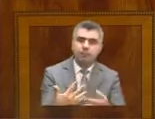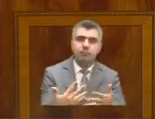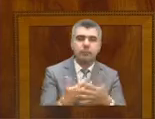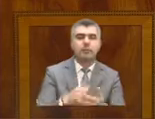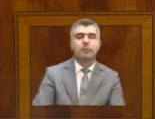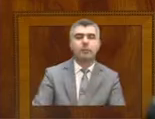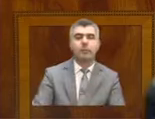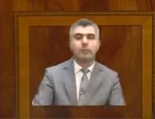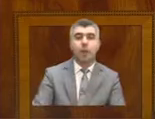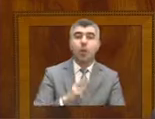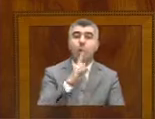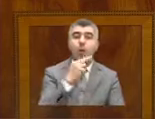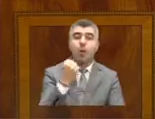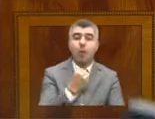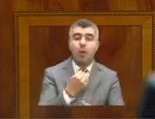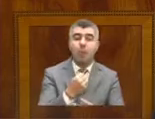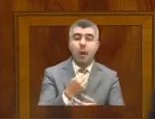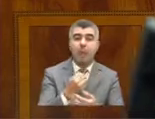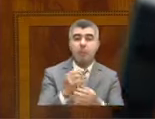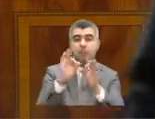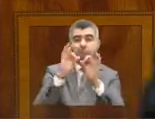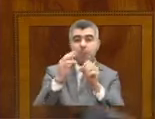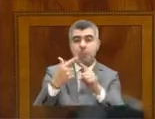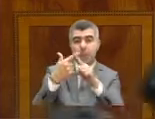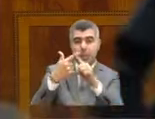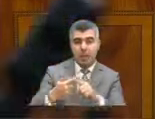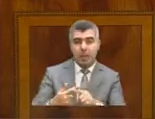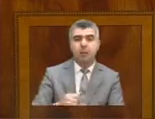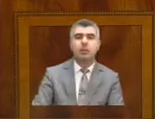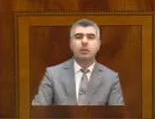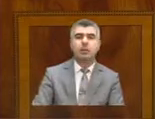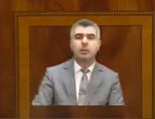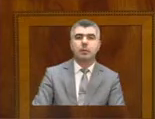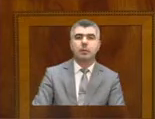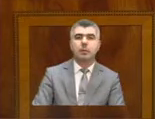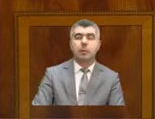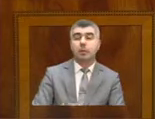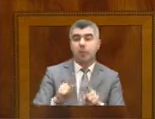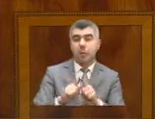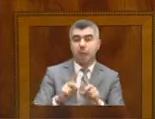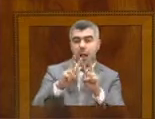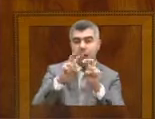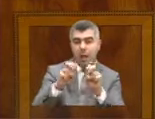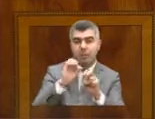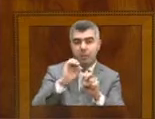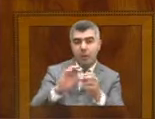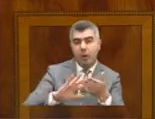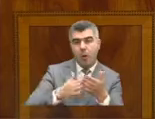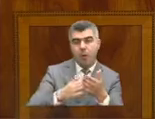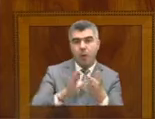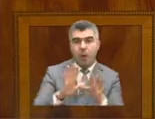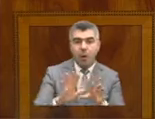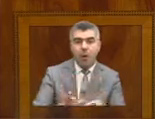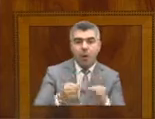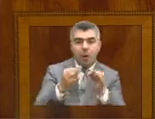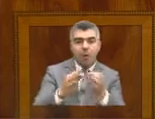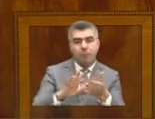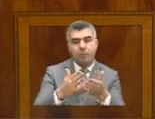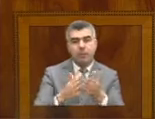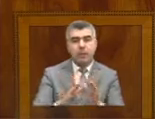الحكومة ميزانية إجمالية لقطاع التعليم العالي والبحث العلمي تقدر بما يزيد